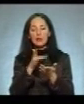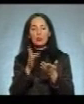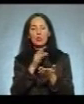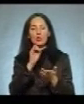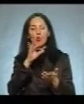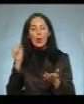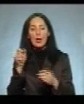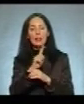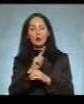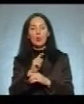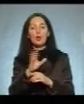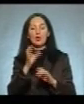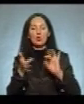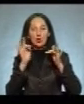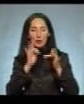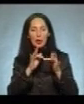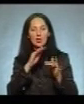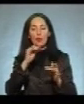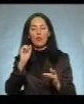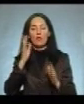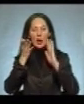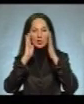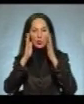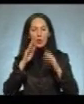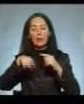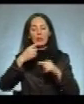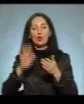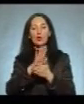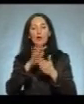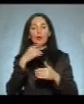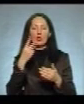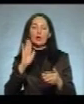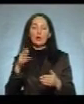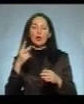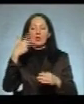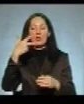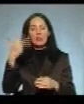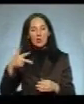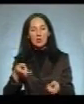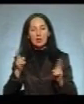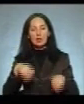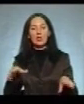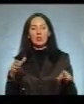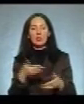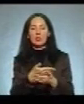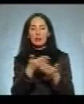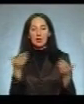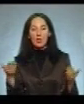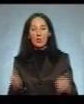соцмережі Facebook. Наступний випуск новин дивіться о 20:30. Залишайтеся з нами.